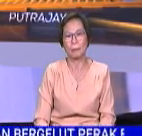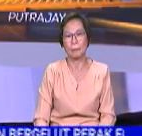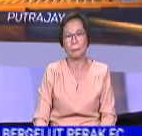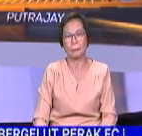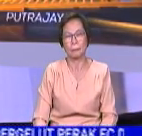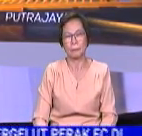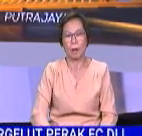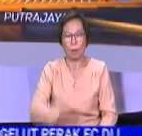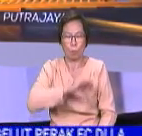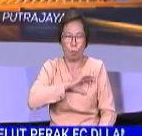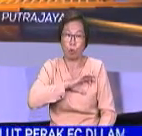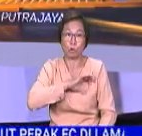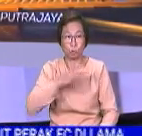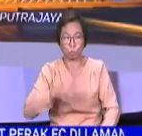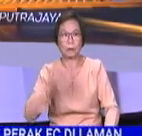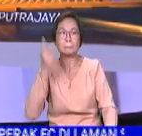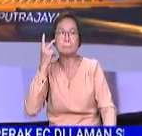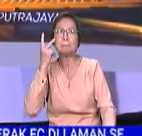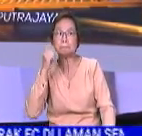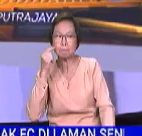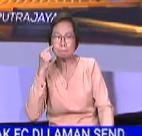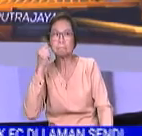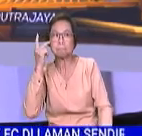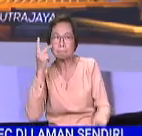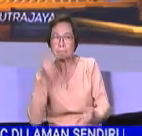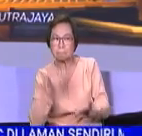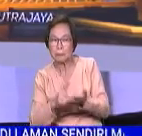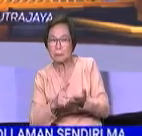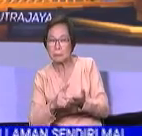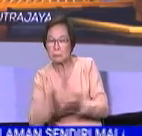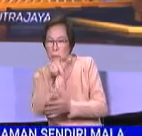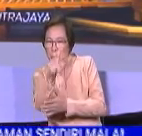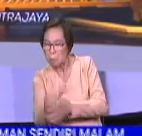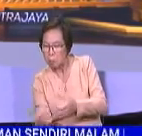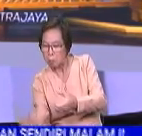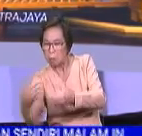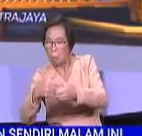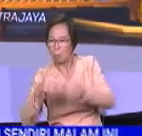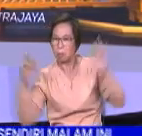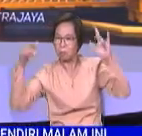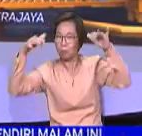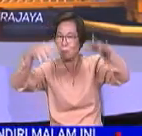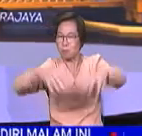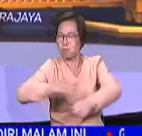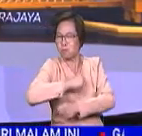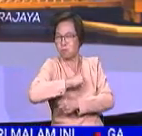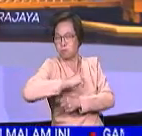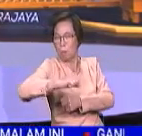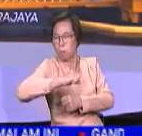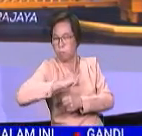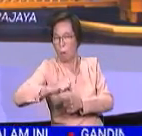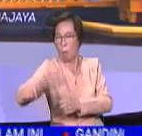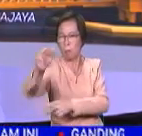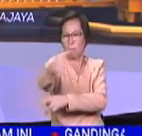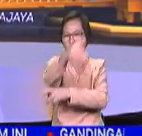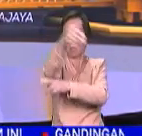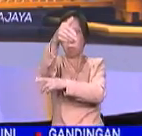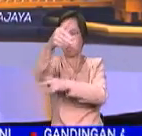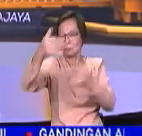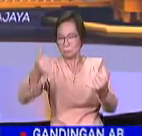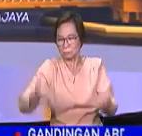the police sedang mengenal pasti individu yang terlibat dalam pengajiran perhimpunan bantahan di dataran Merdeka